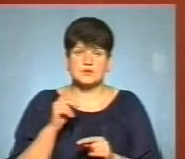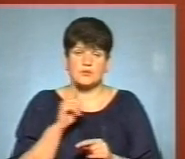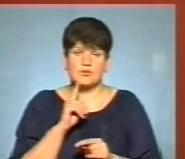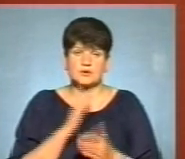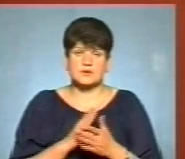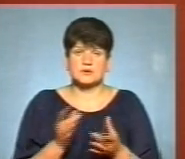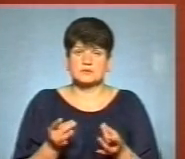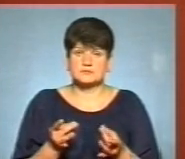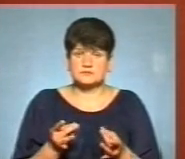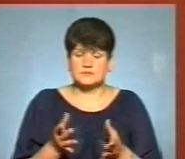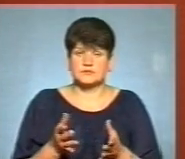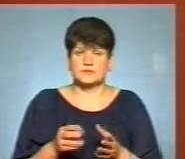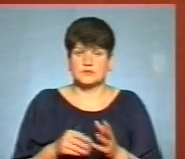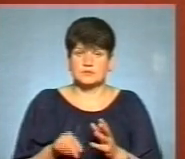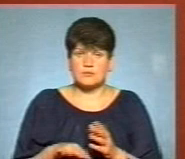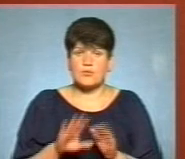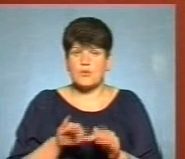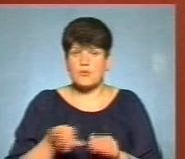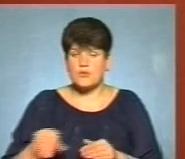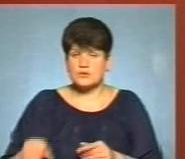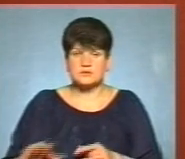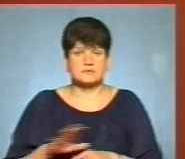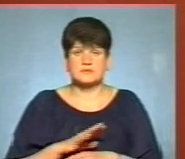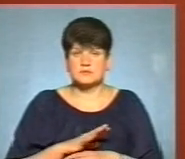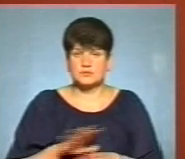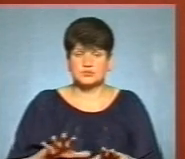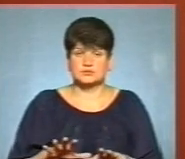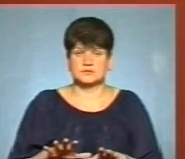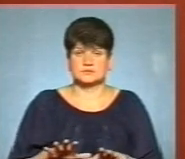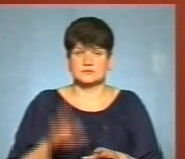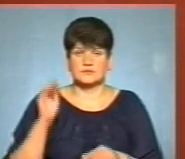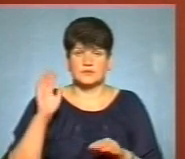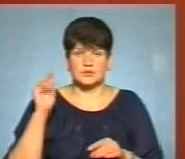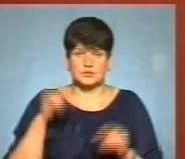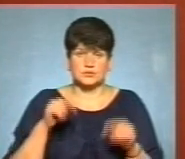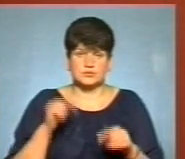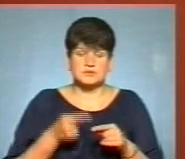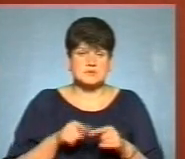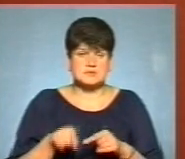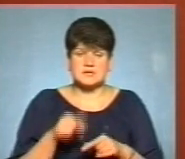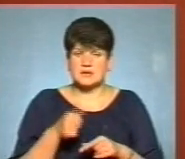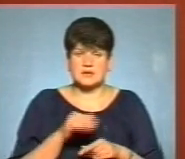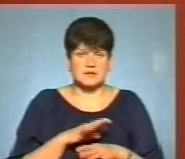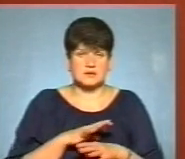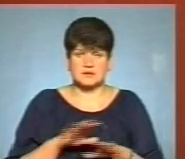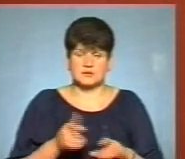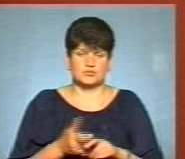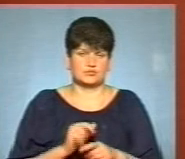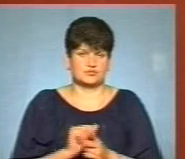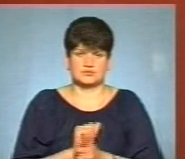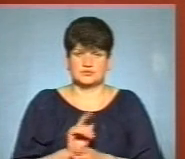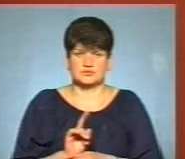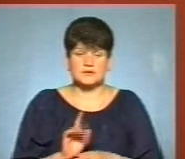ґрунті, тому що потім впродовж кількох тижнів може бути прохолода. Цей рік я не скажу, що він був, власне, дуже